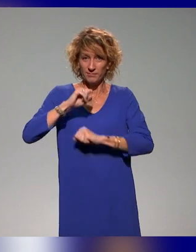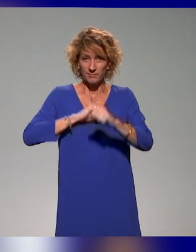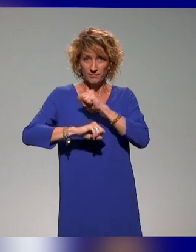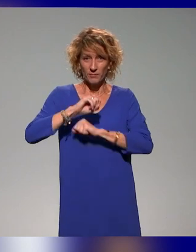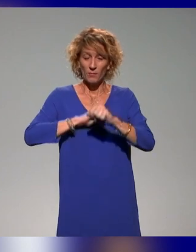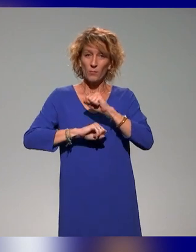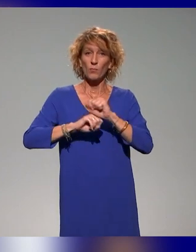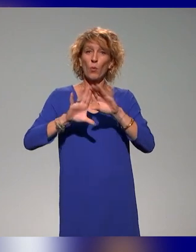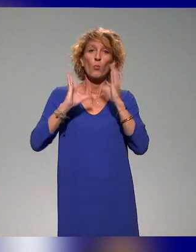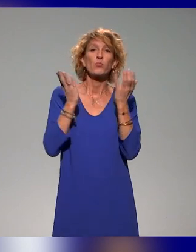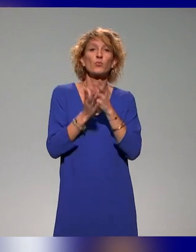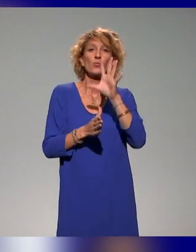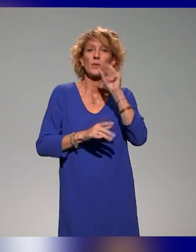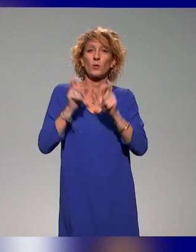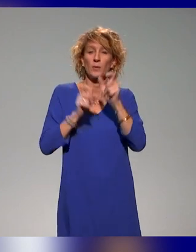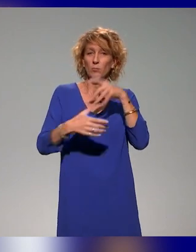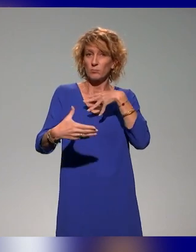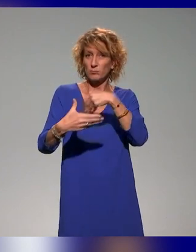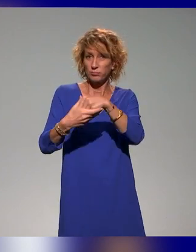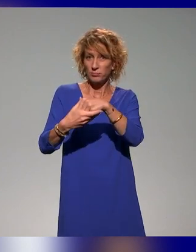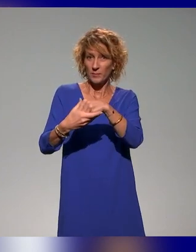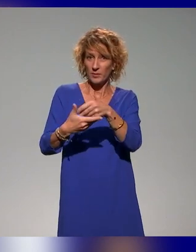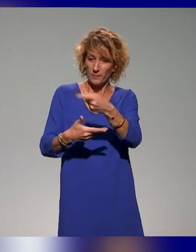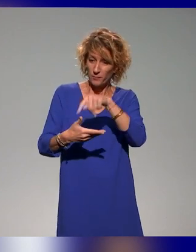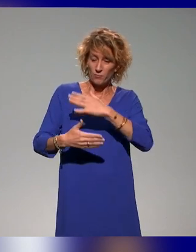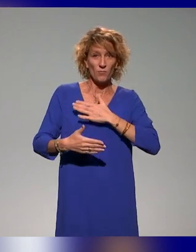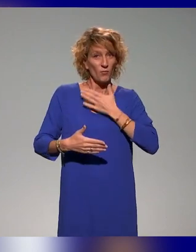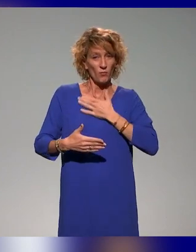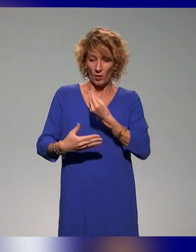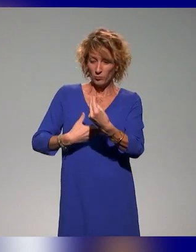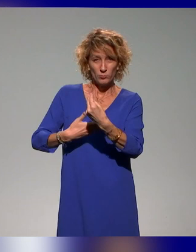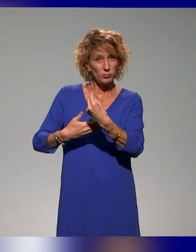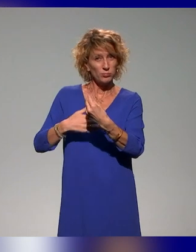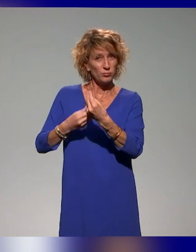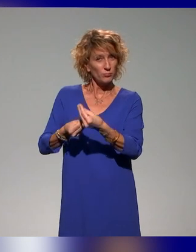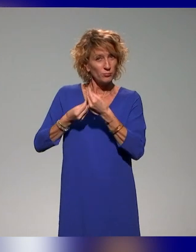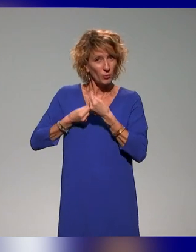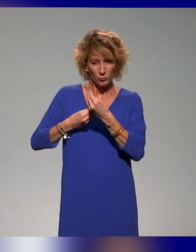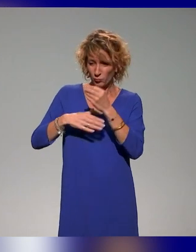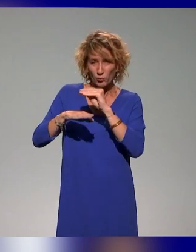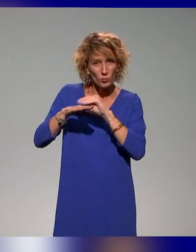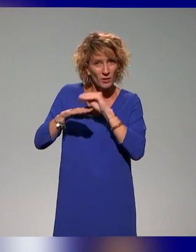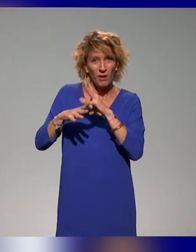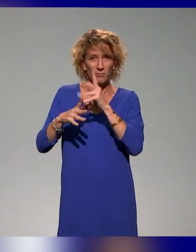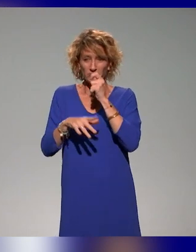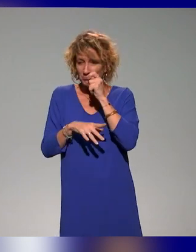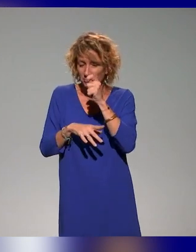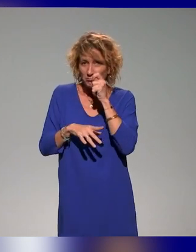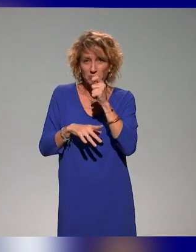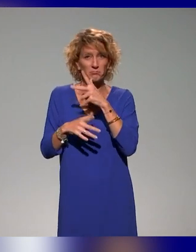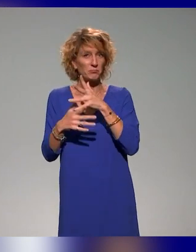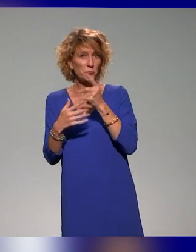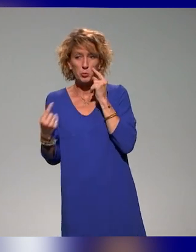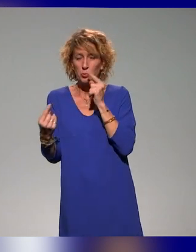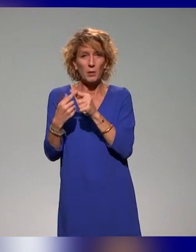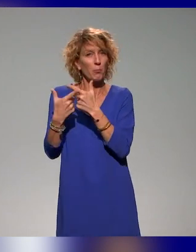une cinquantaine de participants qui ont pu bénéficier de conseils et des expertises de nos intervenants sur des